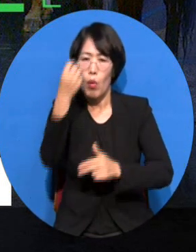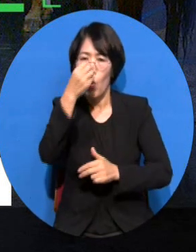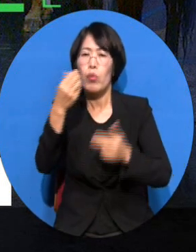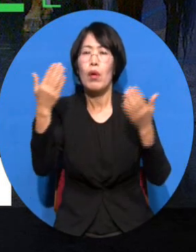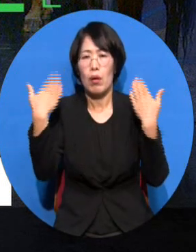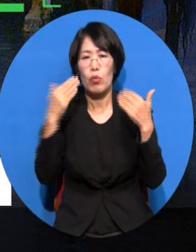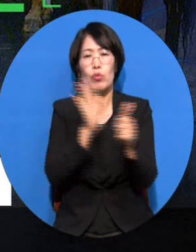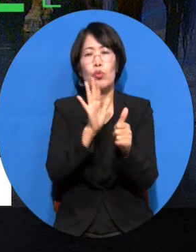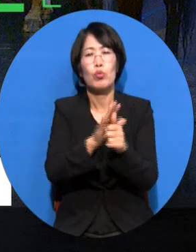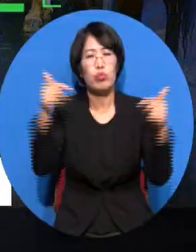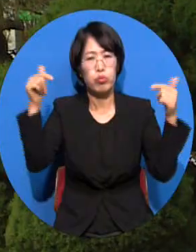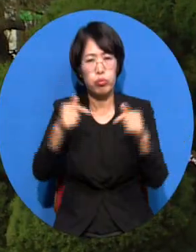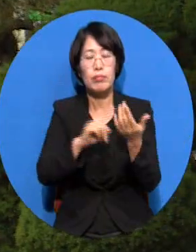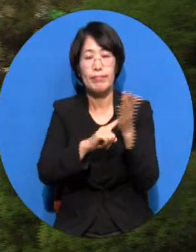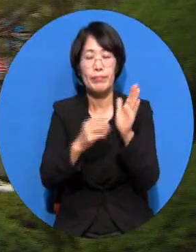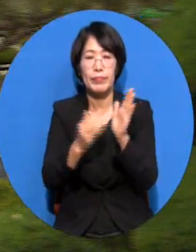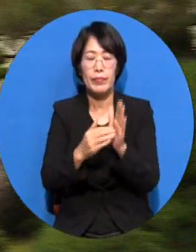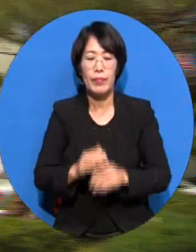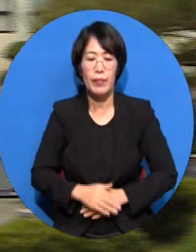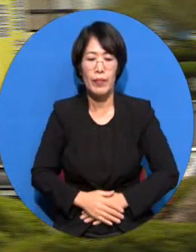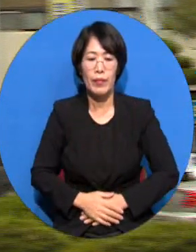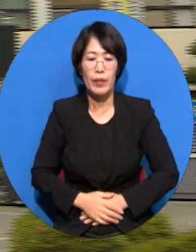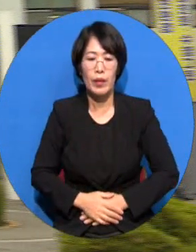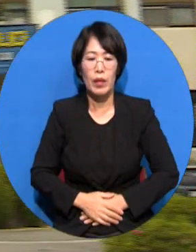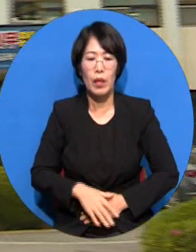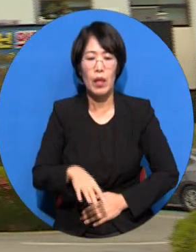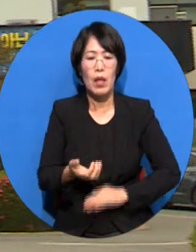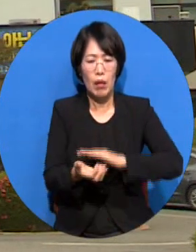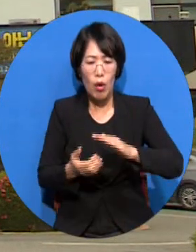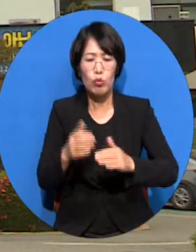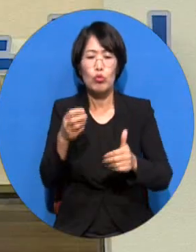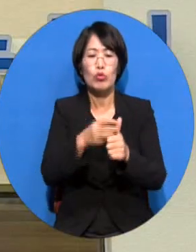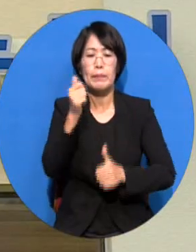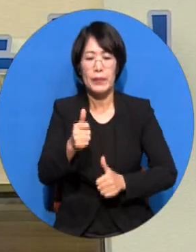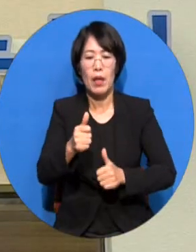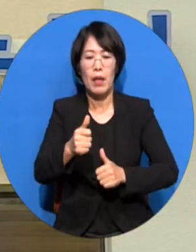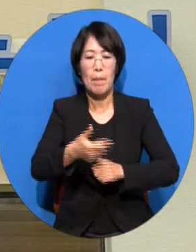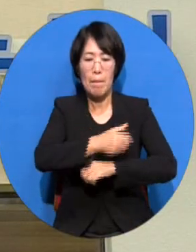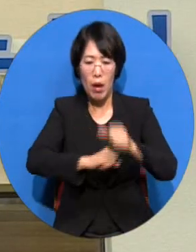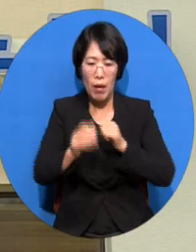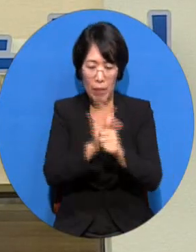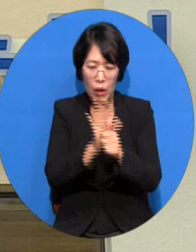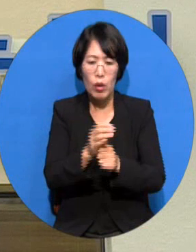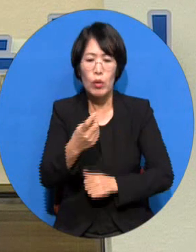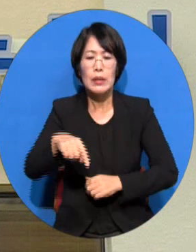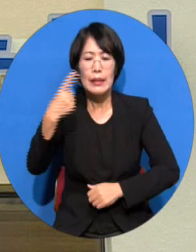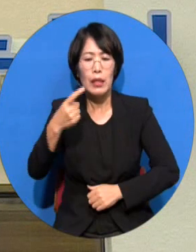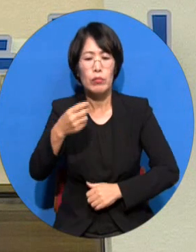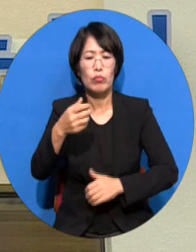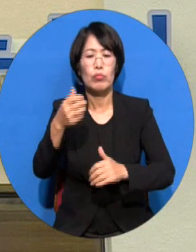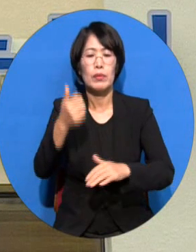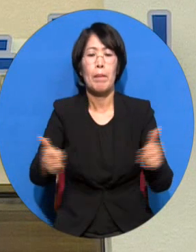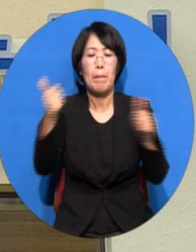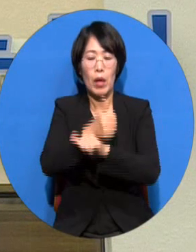크게 줄어든 것으로 확인됐습니다. 그때 확산화되고 그 뒤에 다음 김성 군수님 때 어쩌 이제 지원이 안 되고 이렇게 말에